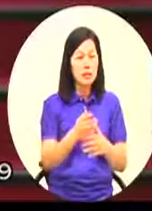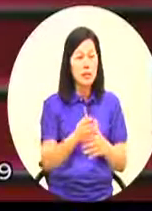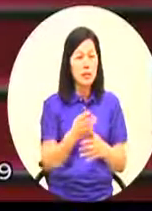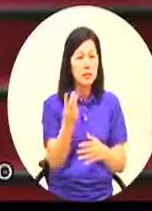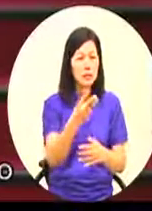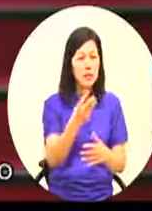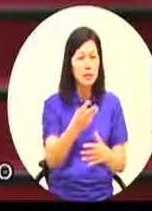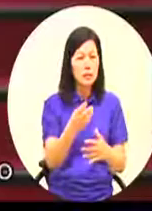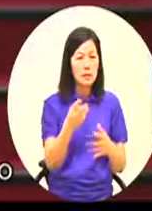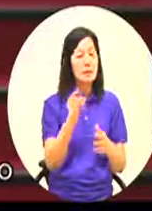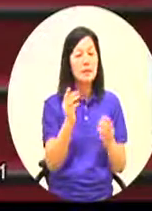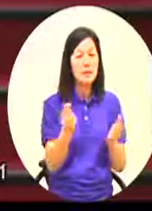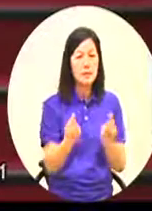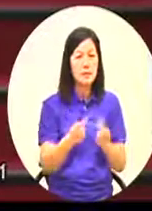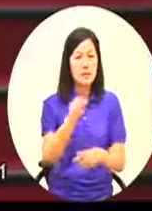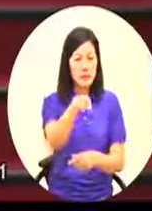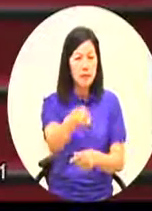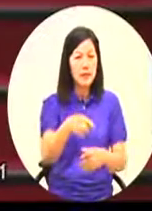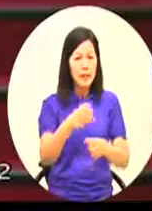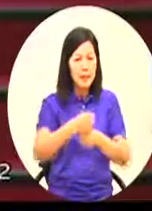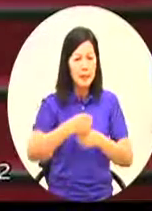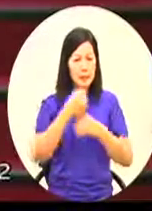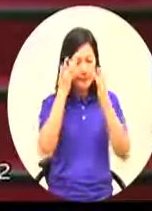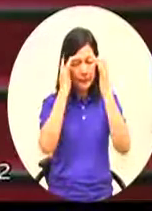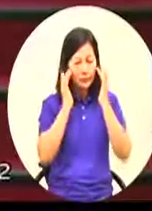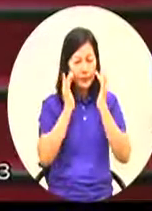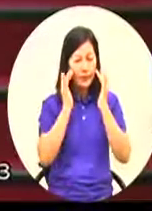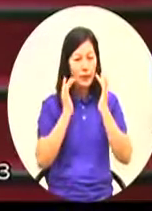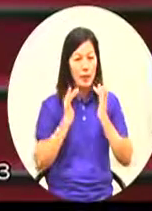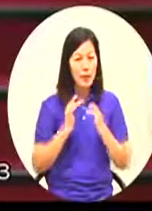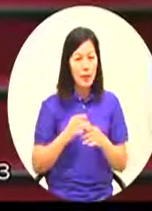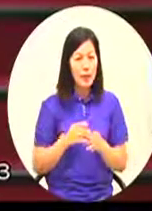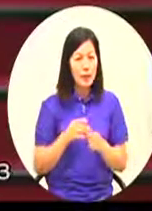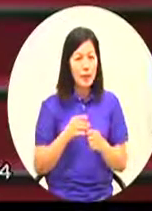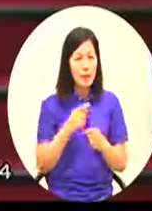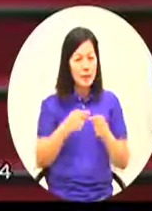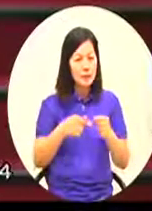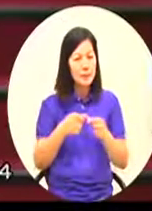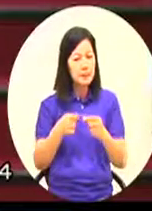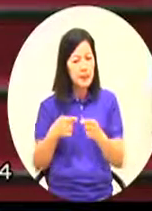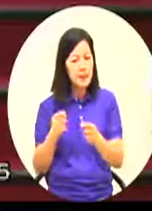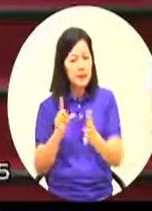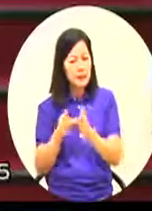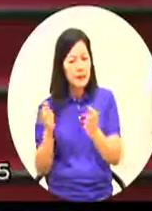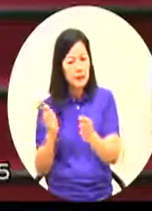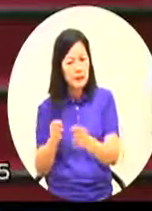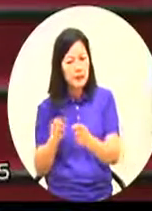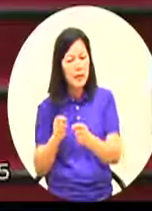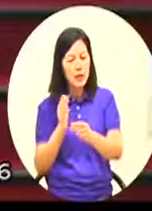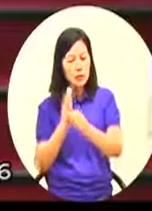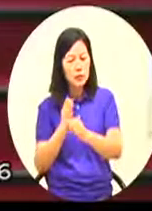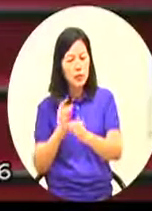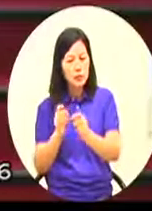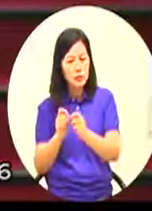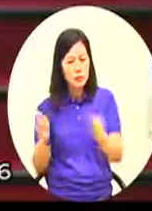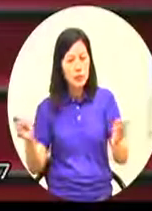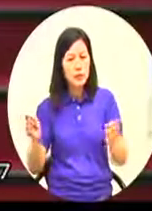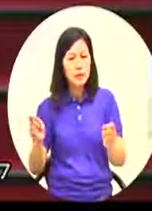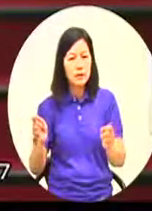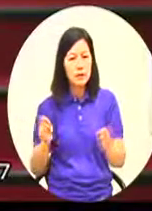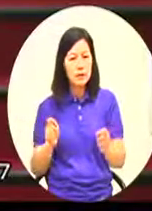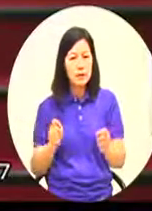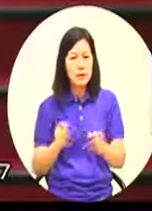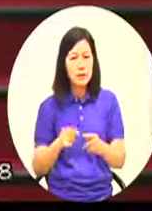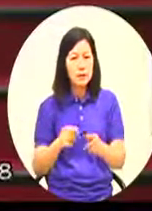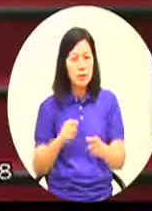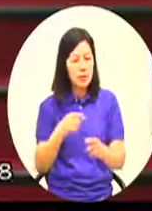指我纳马夏，让我们纳马夏逐年长短期、长期、中期这样的一个规划，让我们有一个